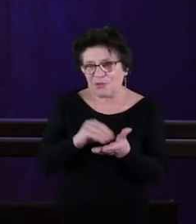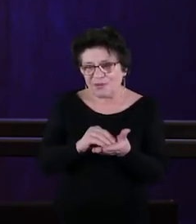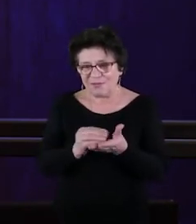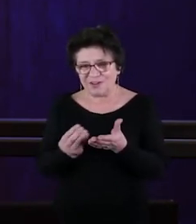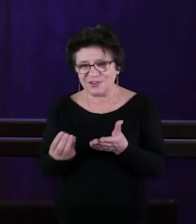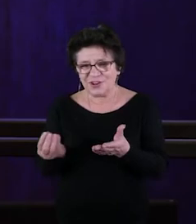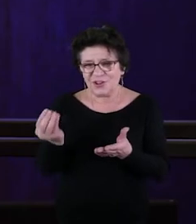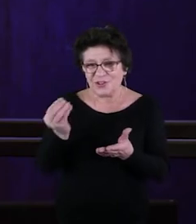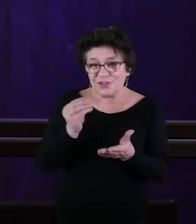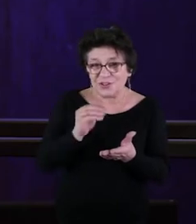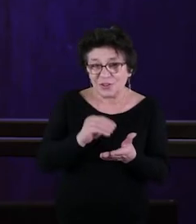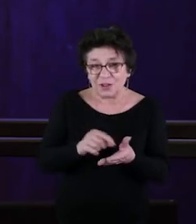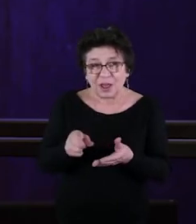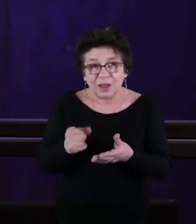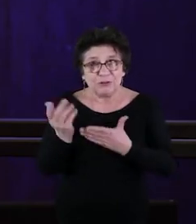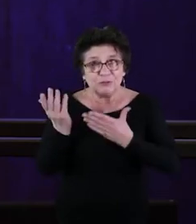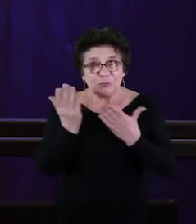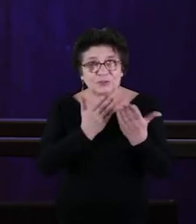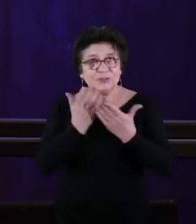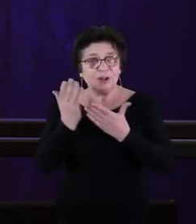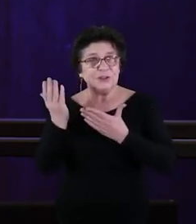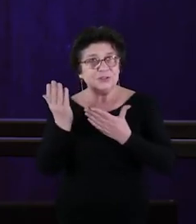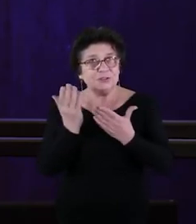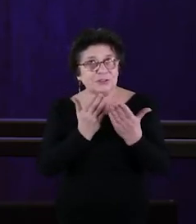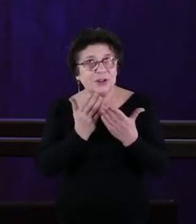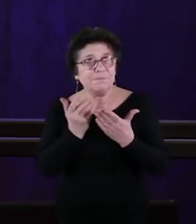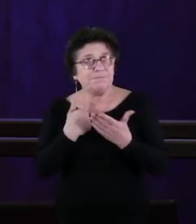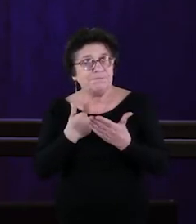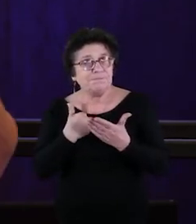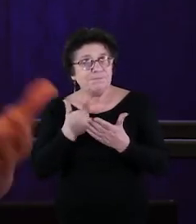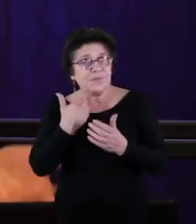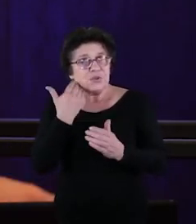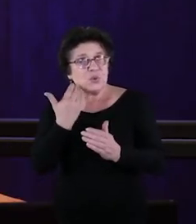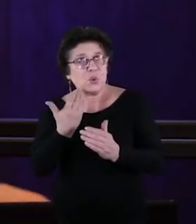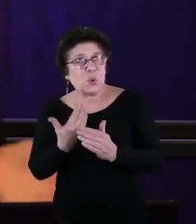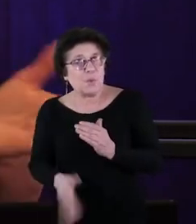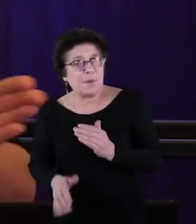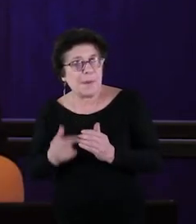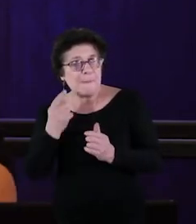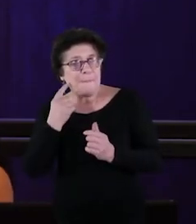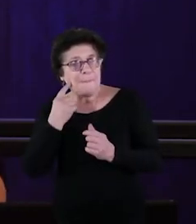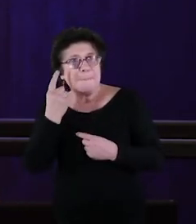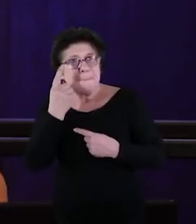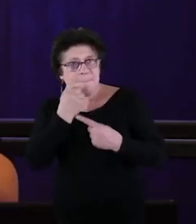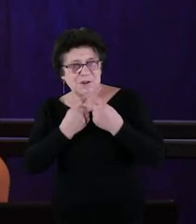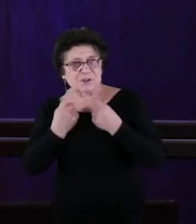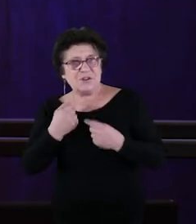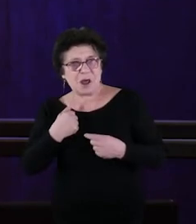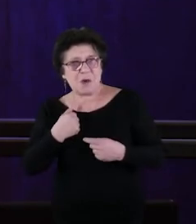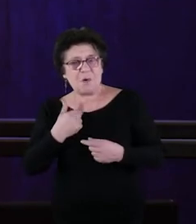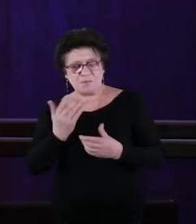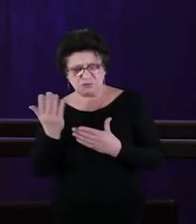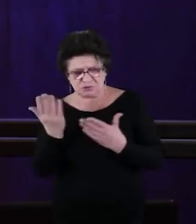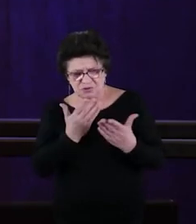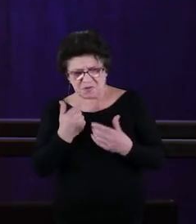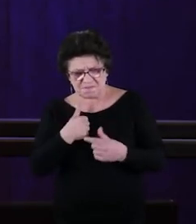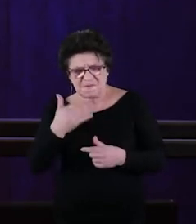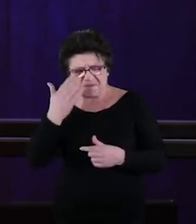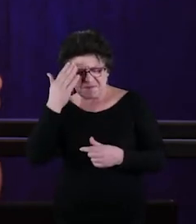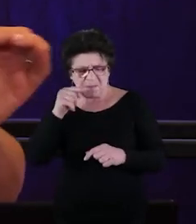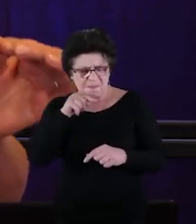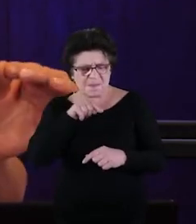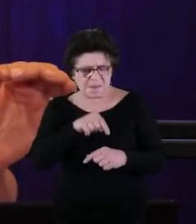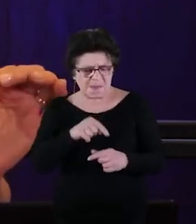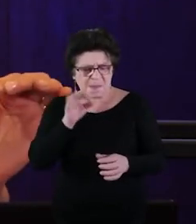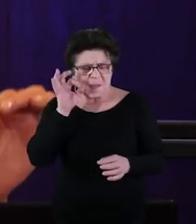cały czas czytelnikowi podawać i gubić tropy A jak już czytelnik myśli że wszystko już wie bo przecież tamten usłysza